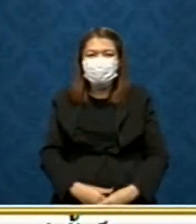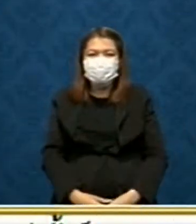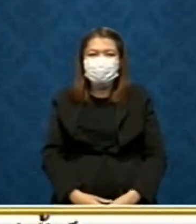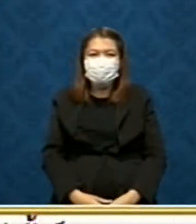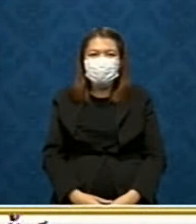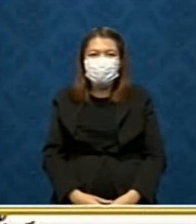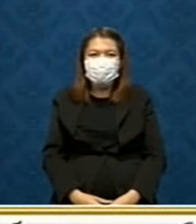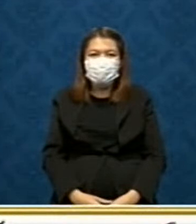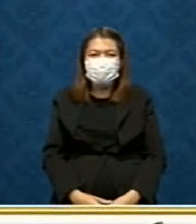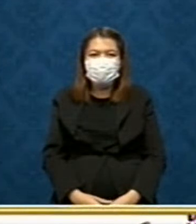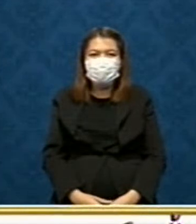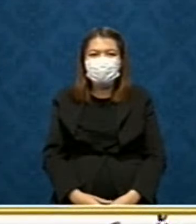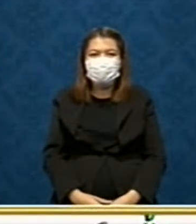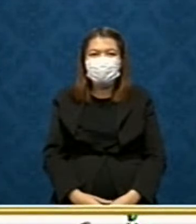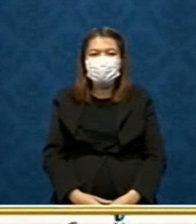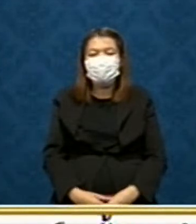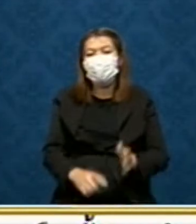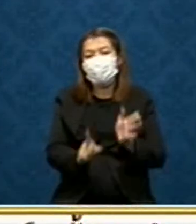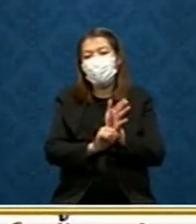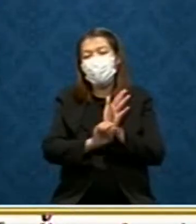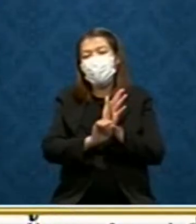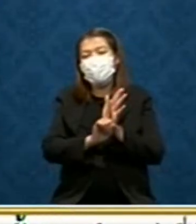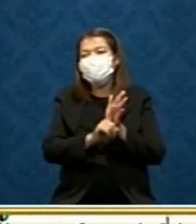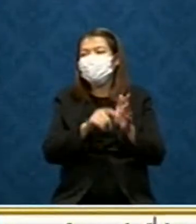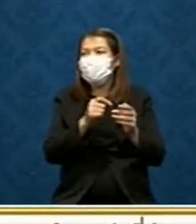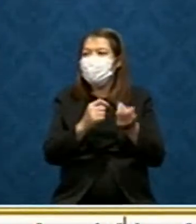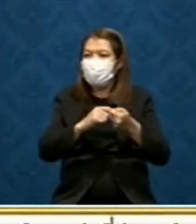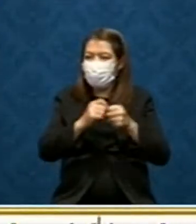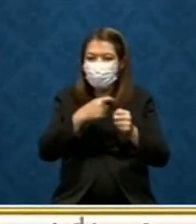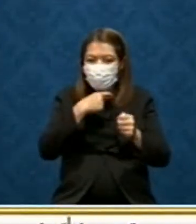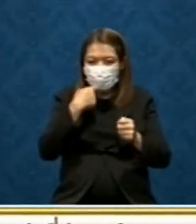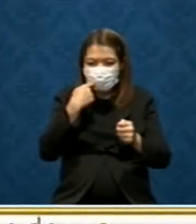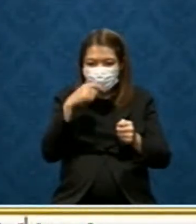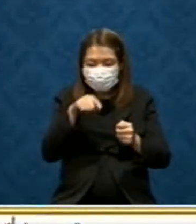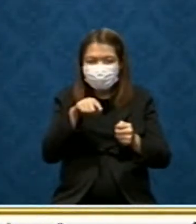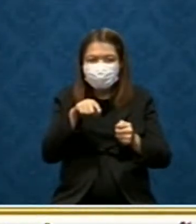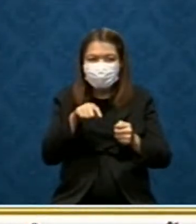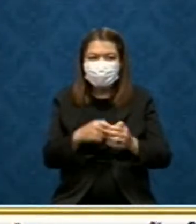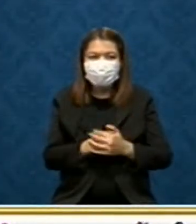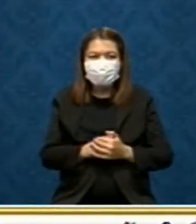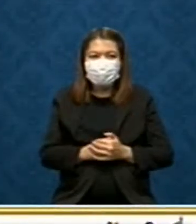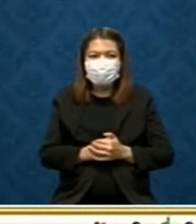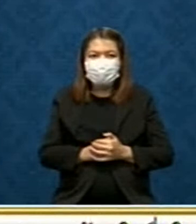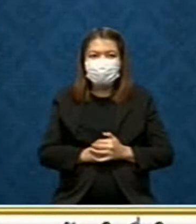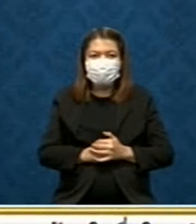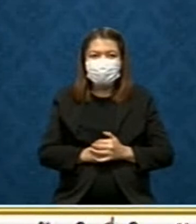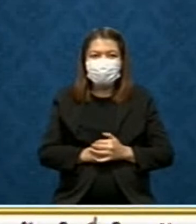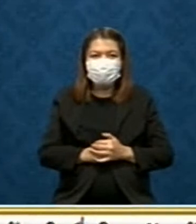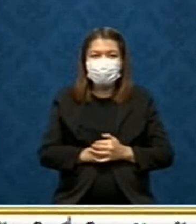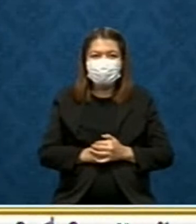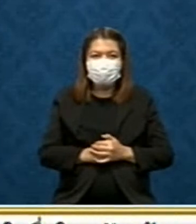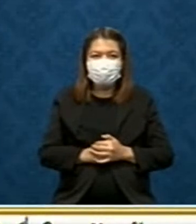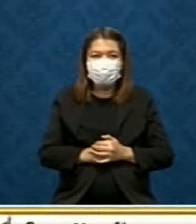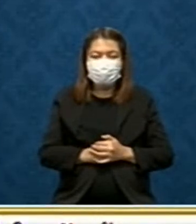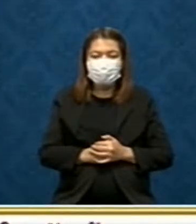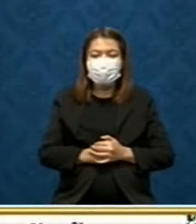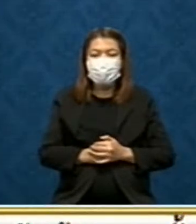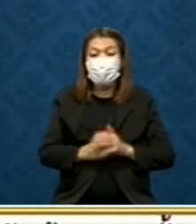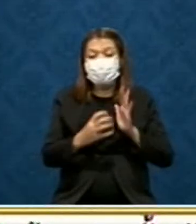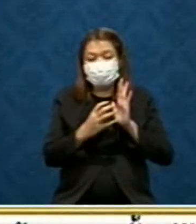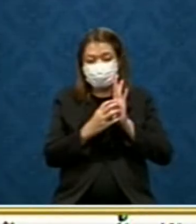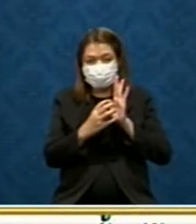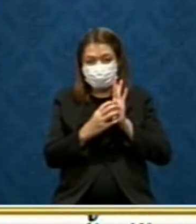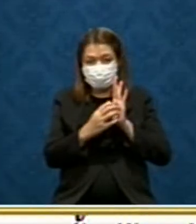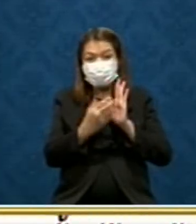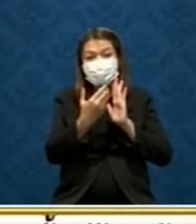ที่นี่มาดูจำนครั้งที่แง จำนนครั้งที่แงครั ที่พากลางนี้